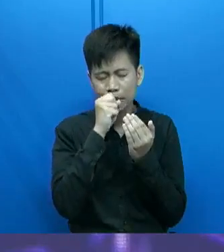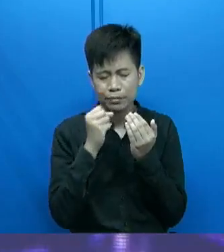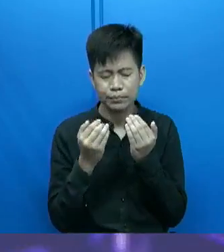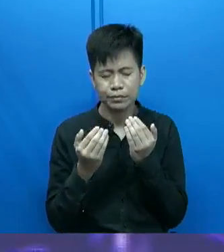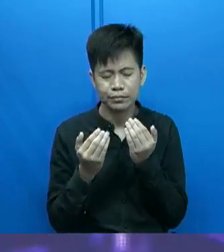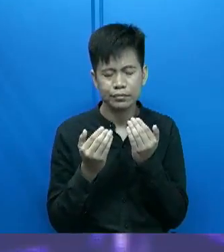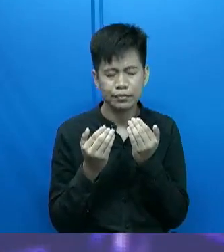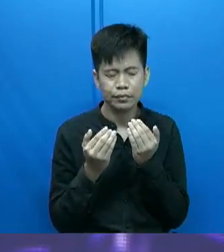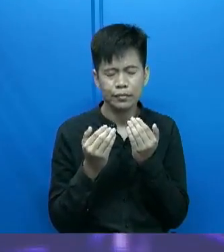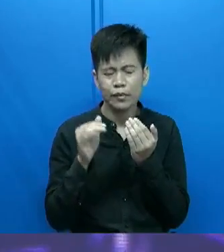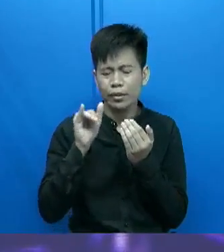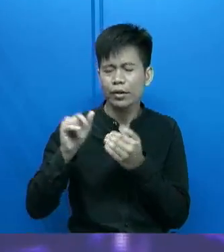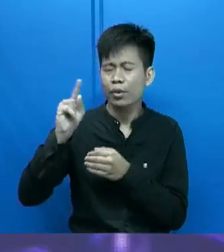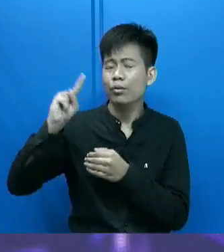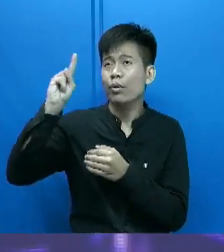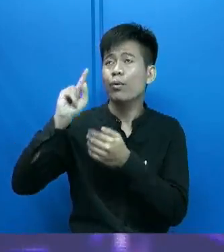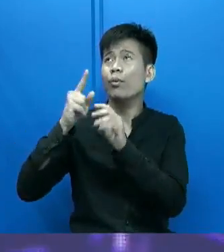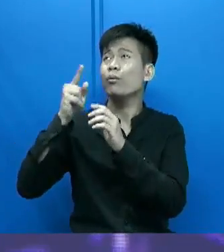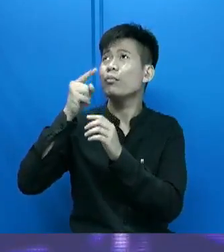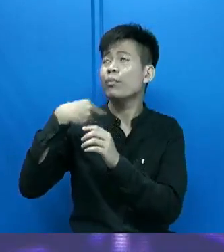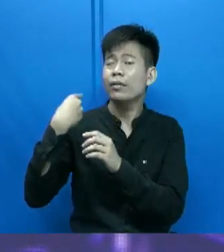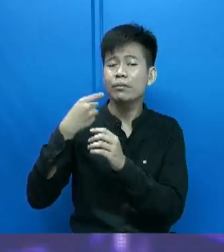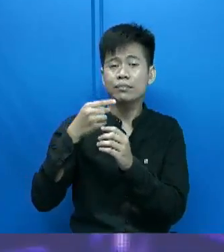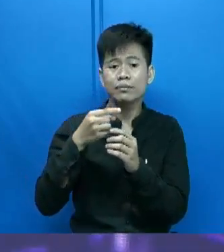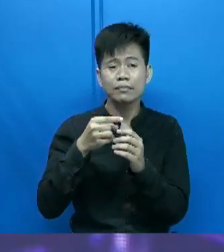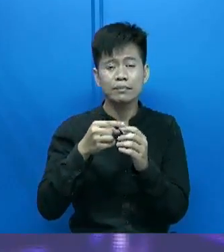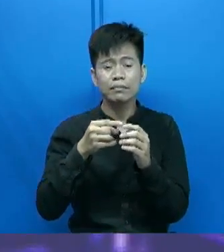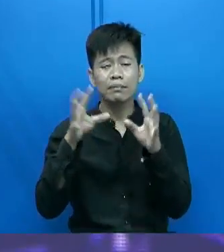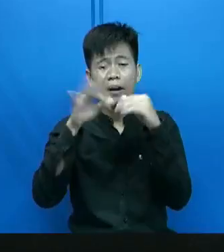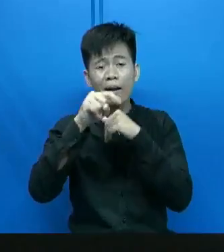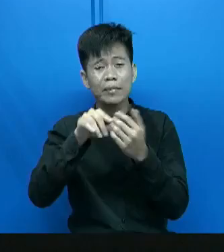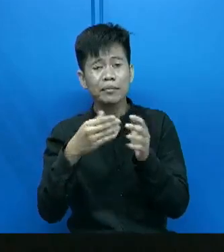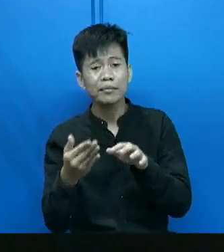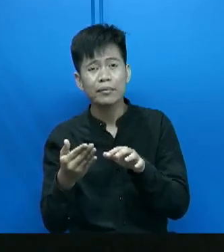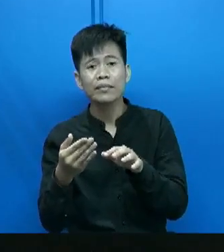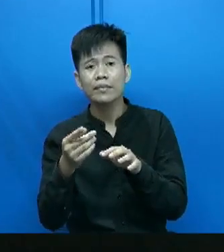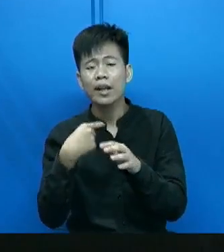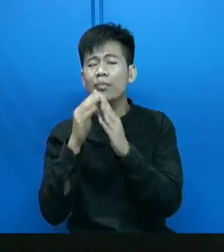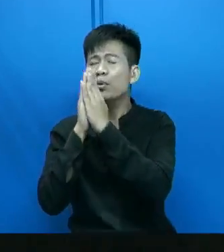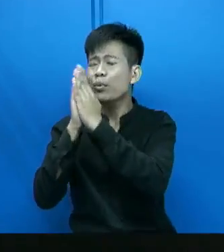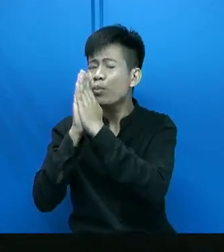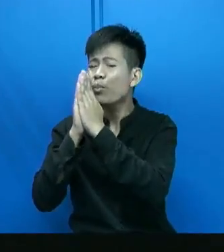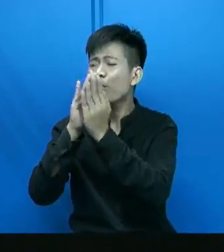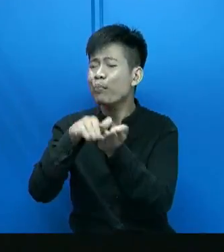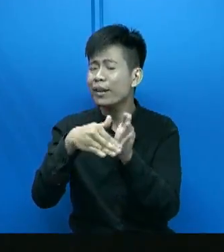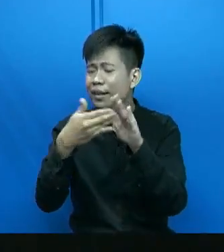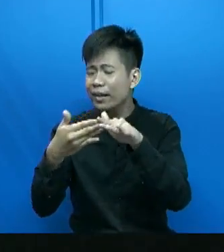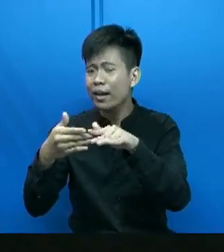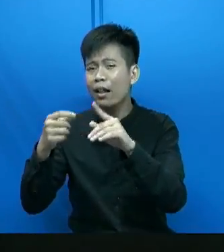khatimah. Ya Allah, kalau memang ajal kami tiba di malam ini ya Rabb, kami mohon wafatkan kami dalam keadaan